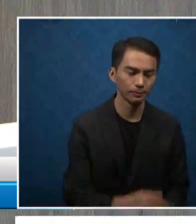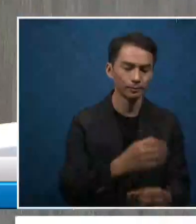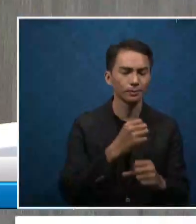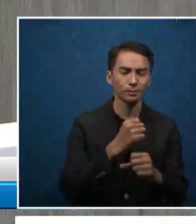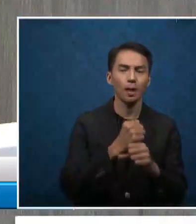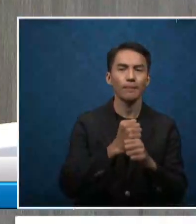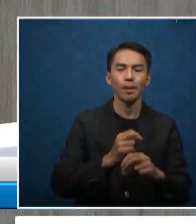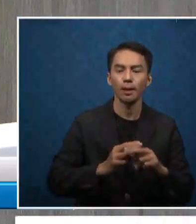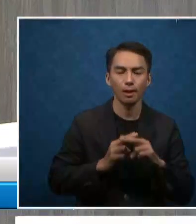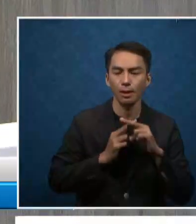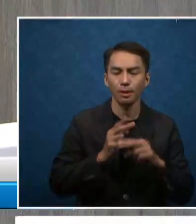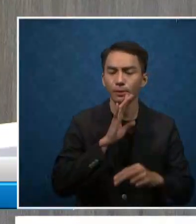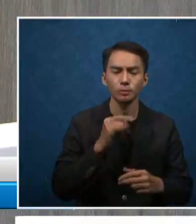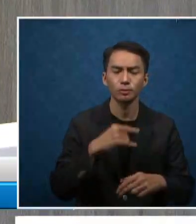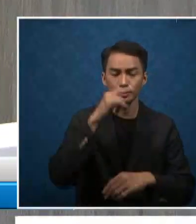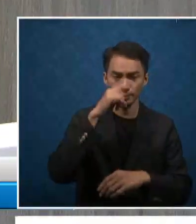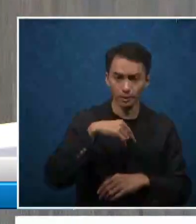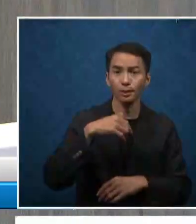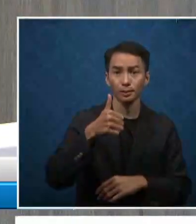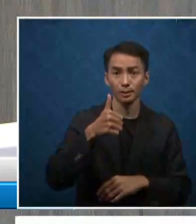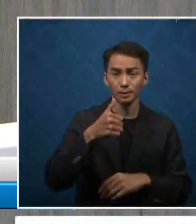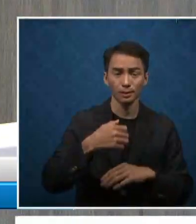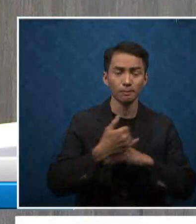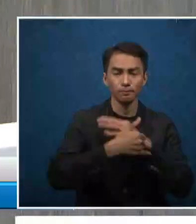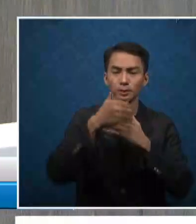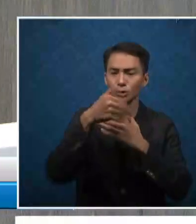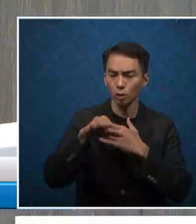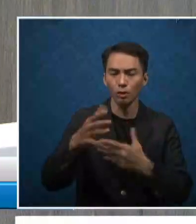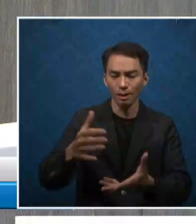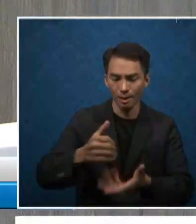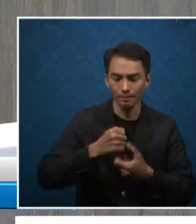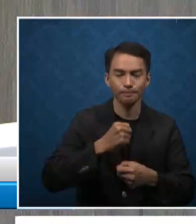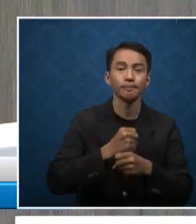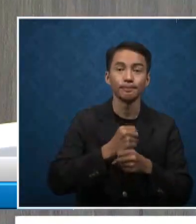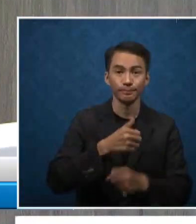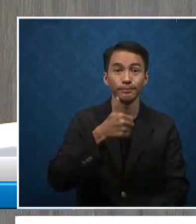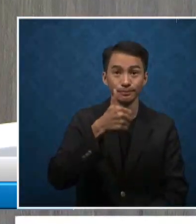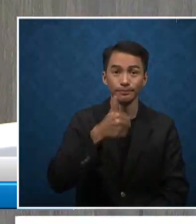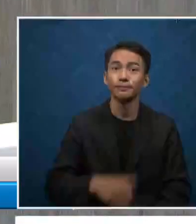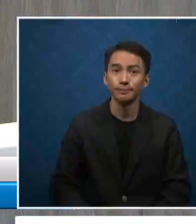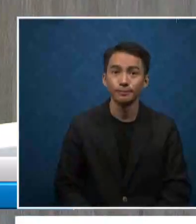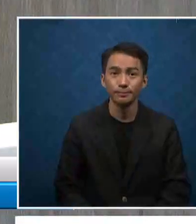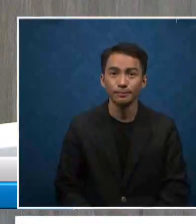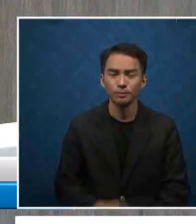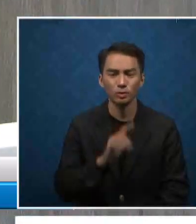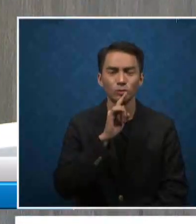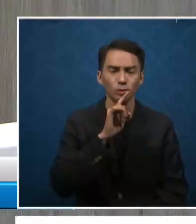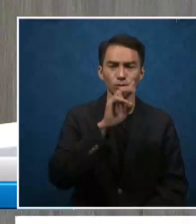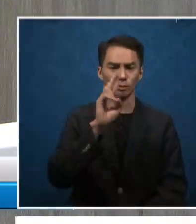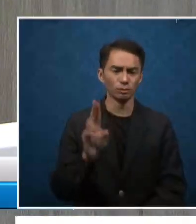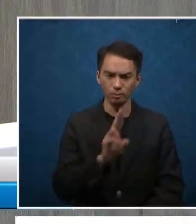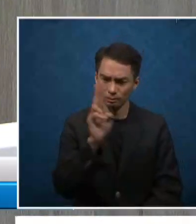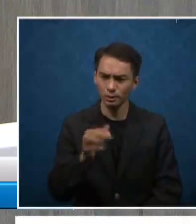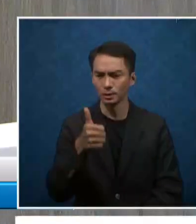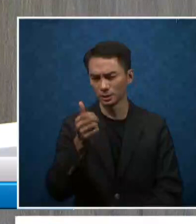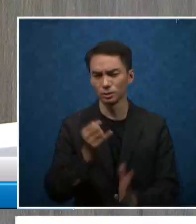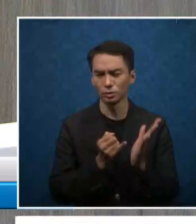นทั้งในต่าง และในตประเทศมาทำนะครับซงเรื่นี้ผมคิดว่ถ้เผิดใช้ให้ถกตหมอสมกจะเปiezระโ